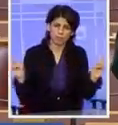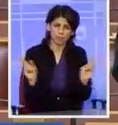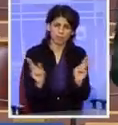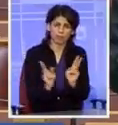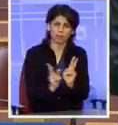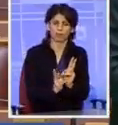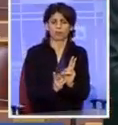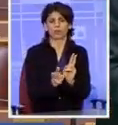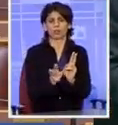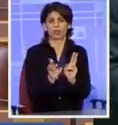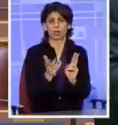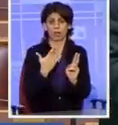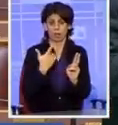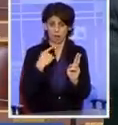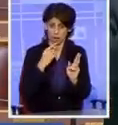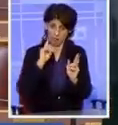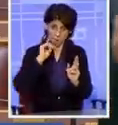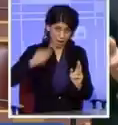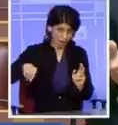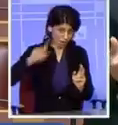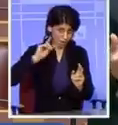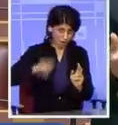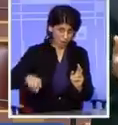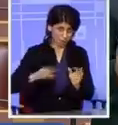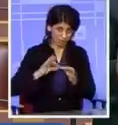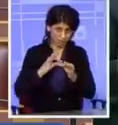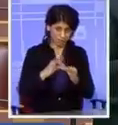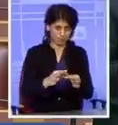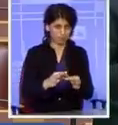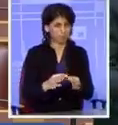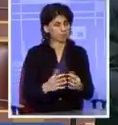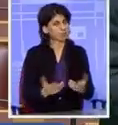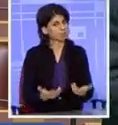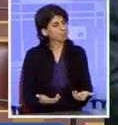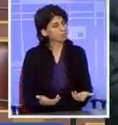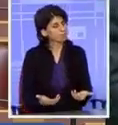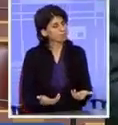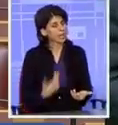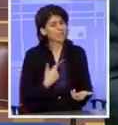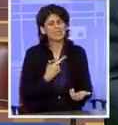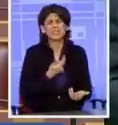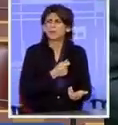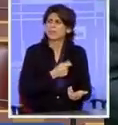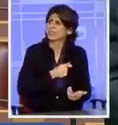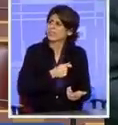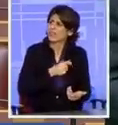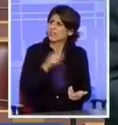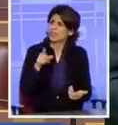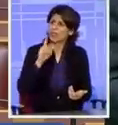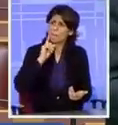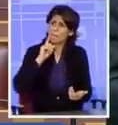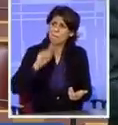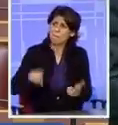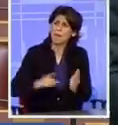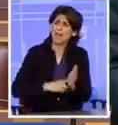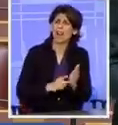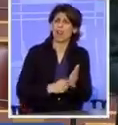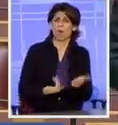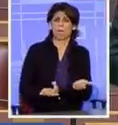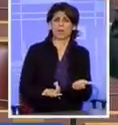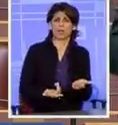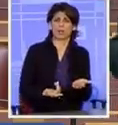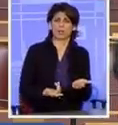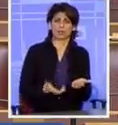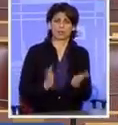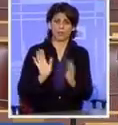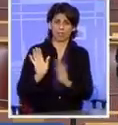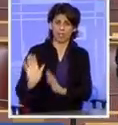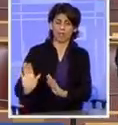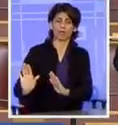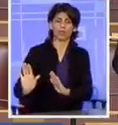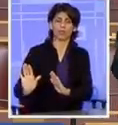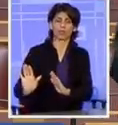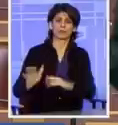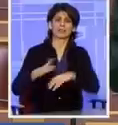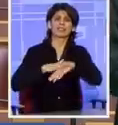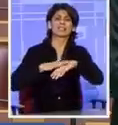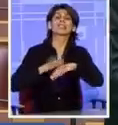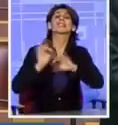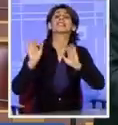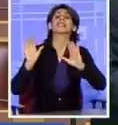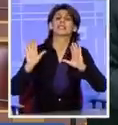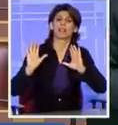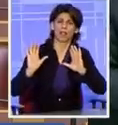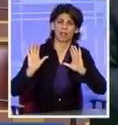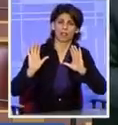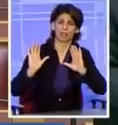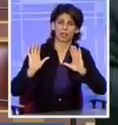Και εν πάση περιπτώσει έχετε όλοι την εντύπωση ότι αυτές οι παρανομίες θα μείνουν ασυγχώρητες. Θα έχετε